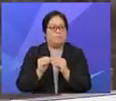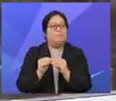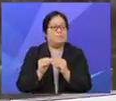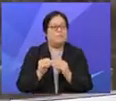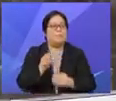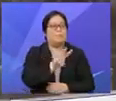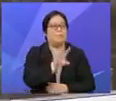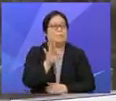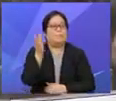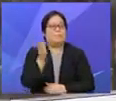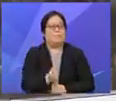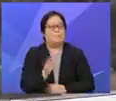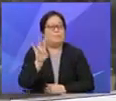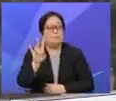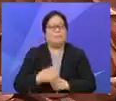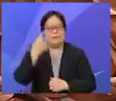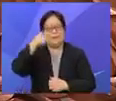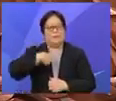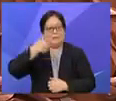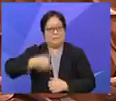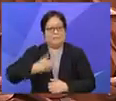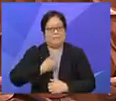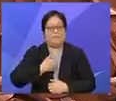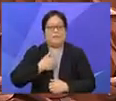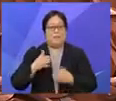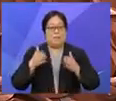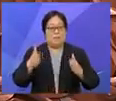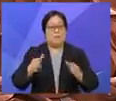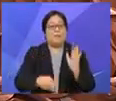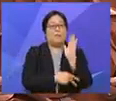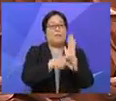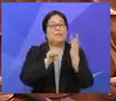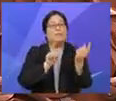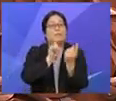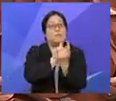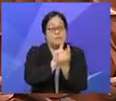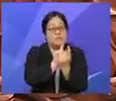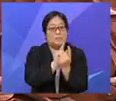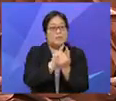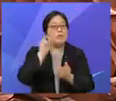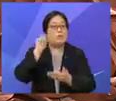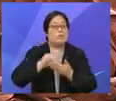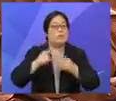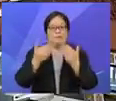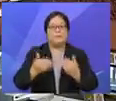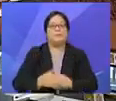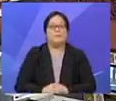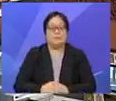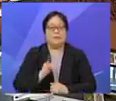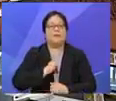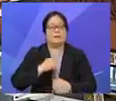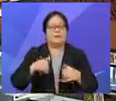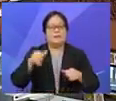amat zat-zat sesuai lah bagi kita dan seksi ini berlandaskan Cie